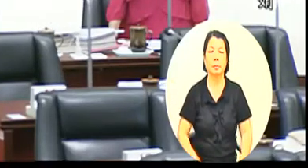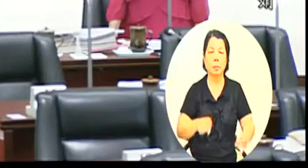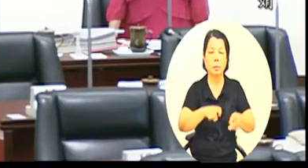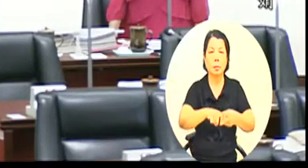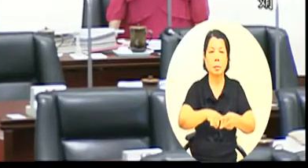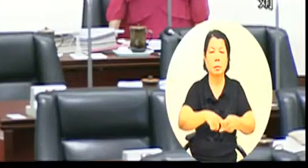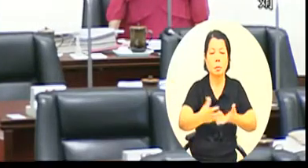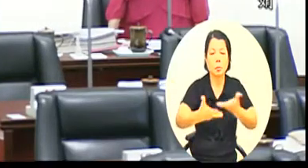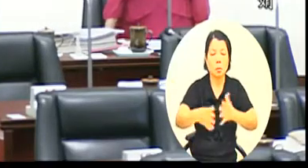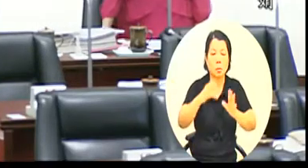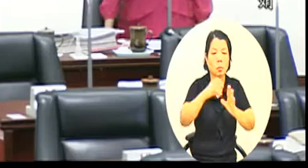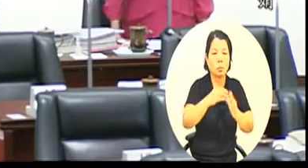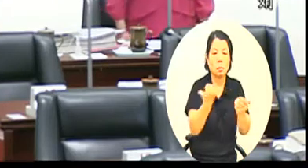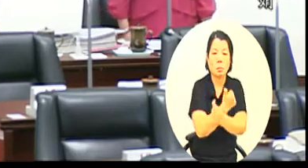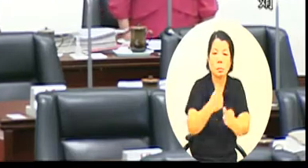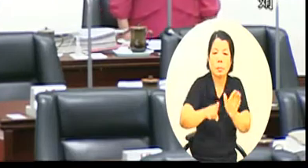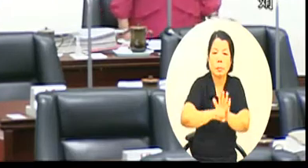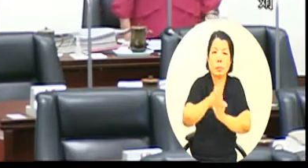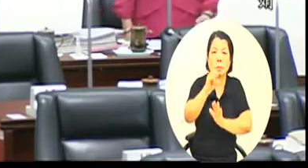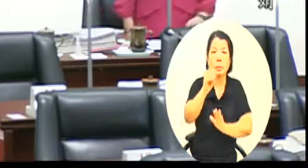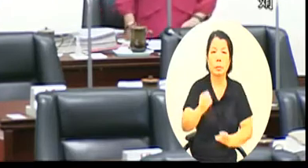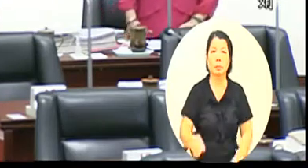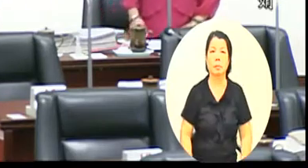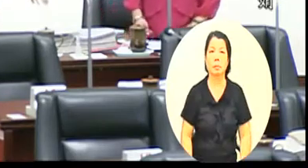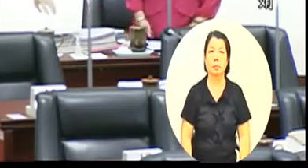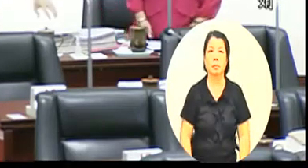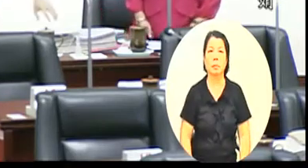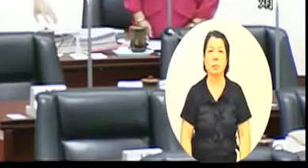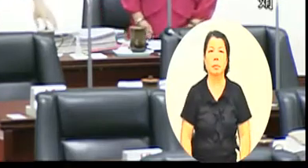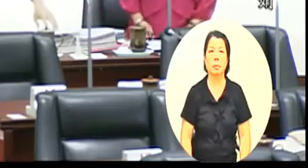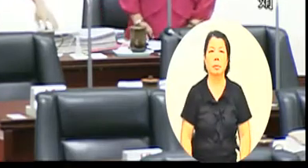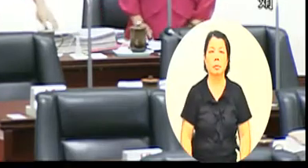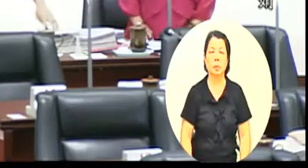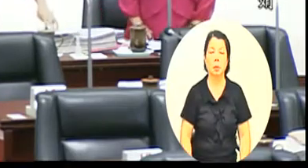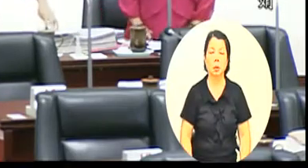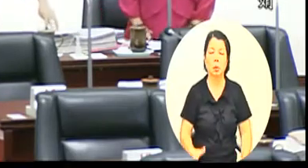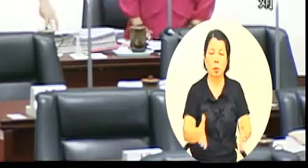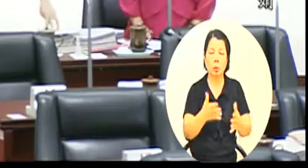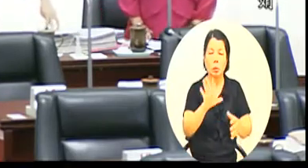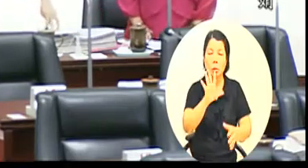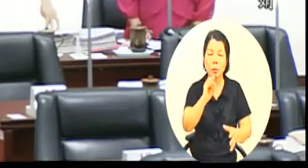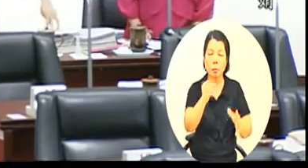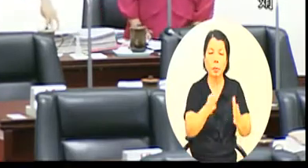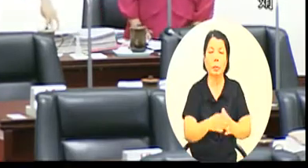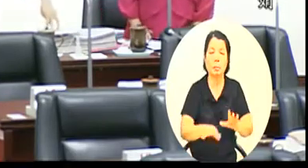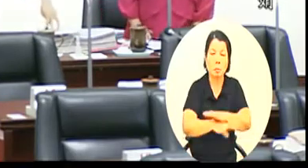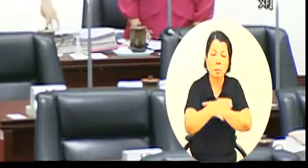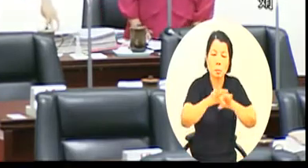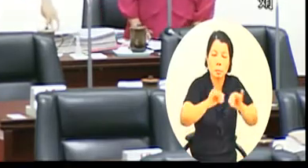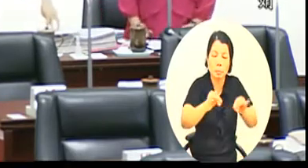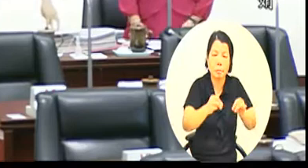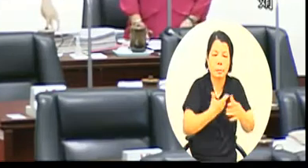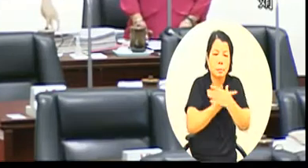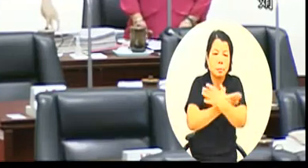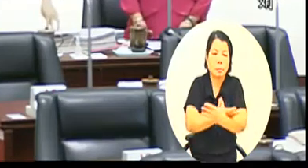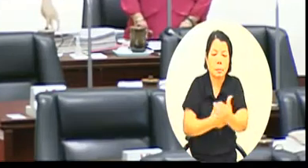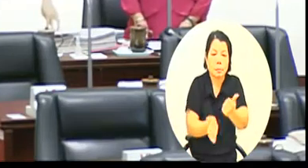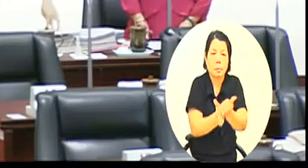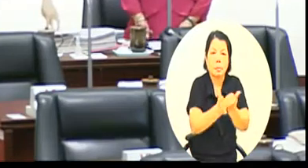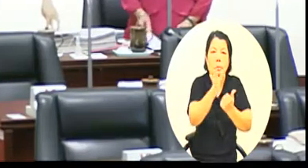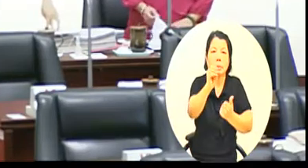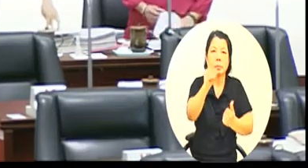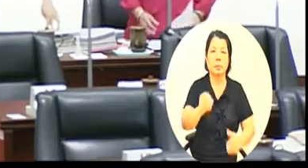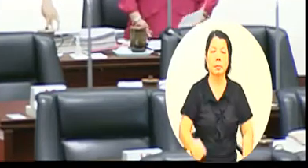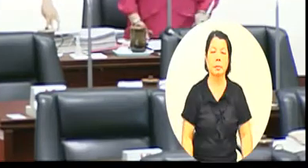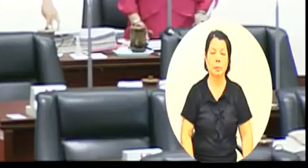代表？那本席这样讲了，我们是不是有这样容积的一个奖励？是吗？ 是 嘛？ 在